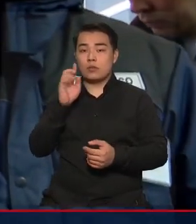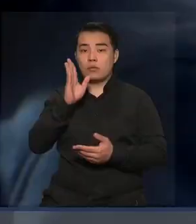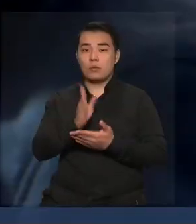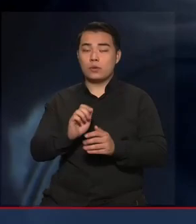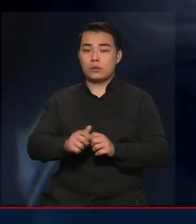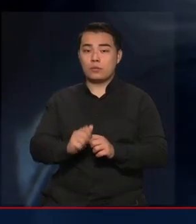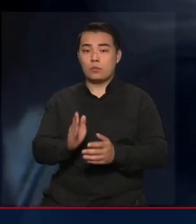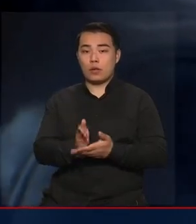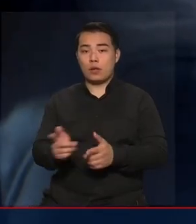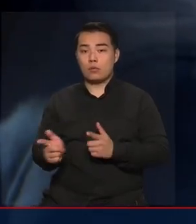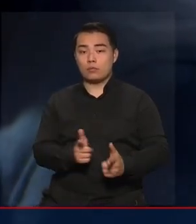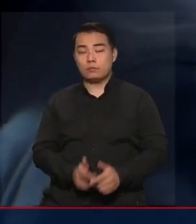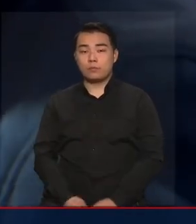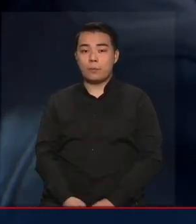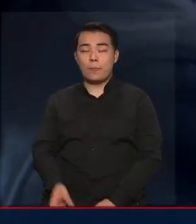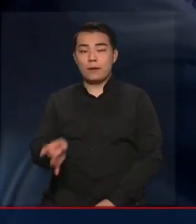работы.